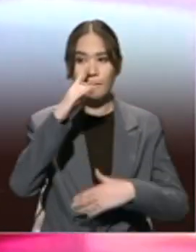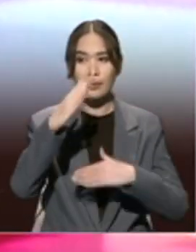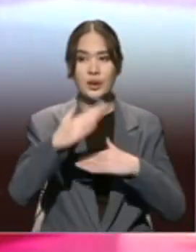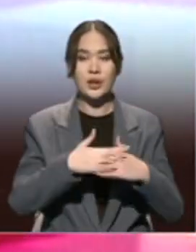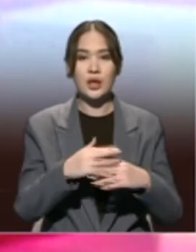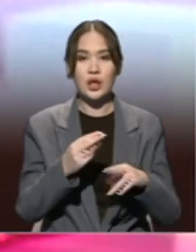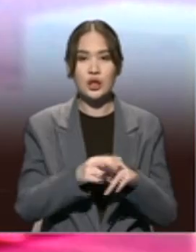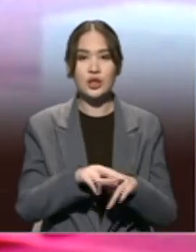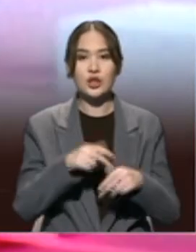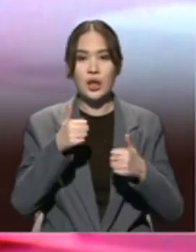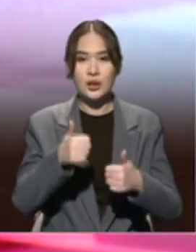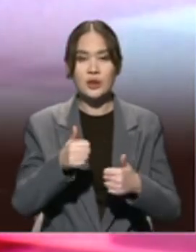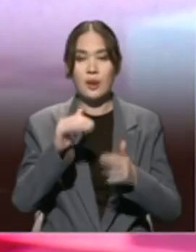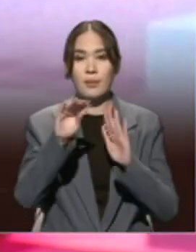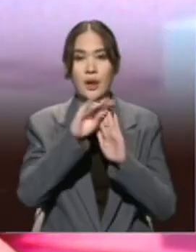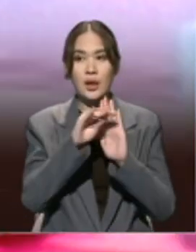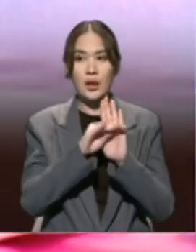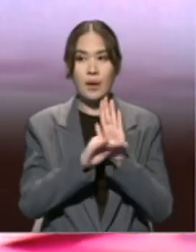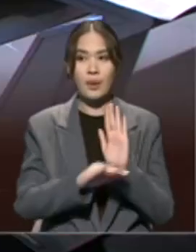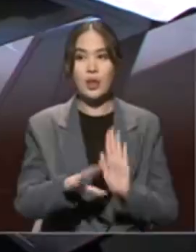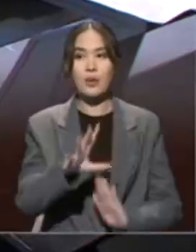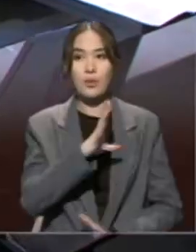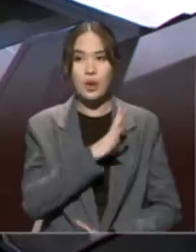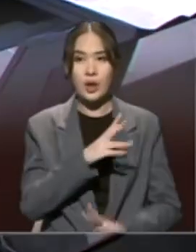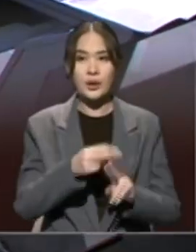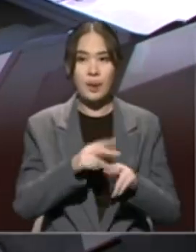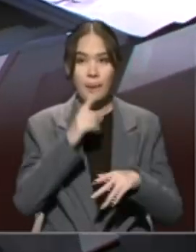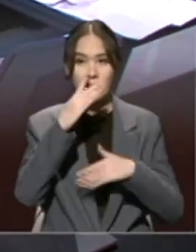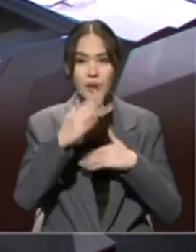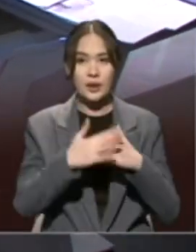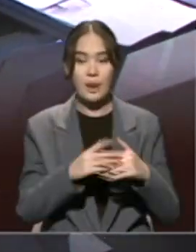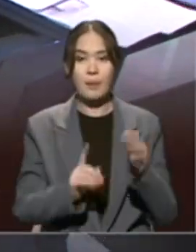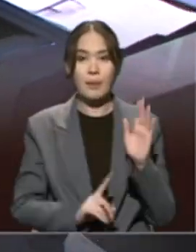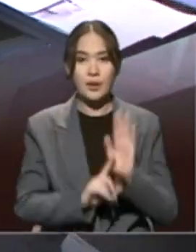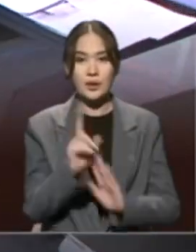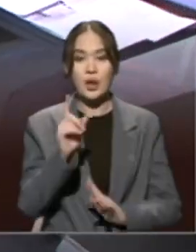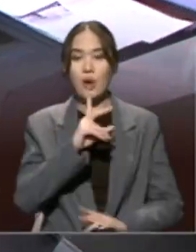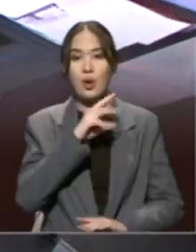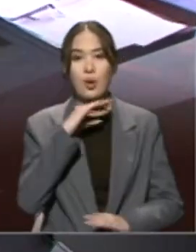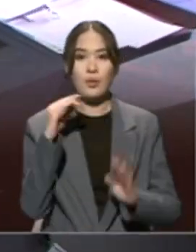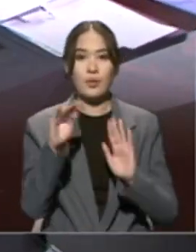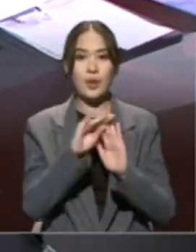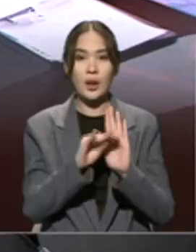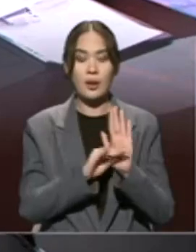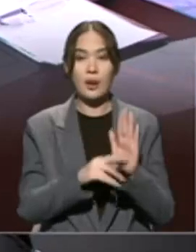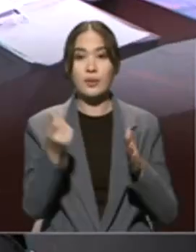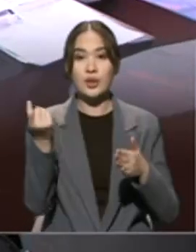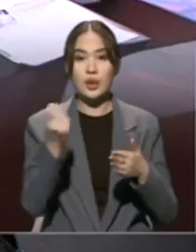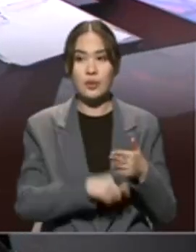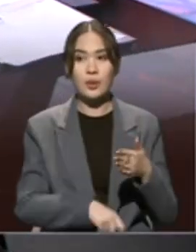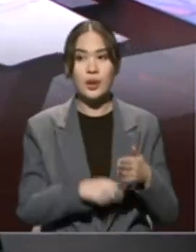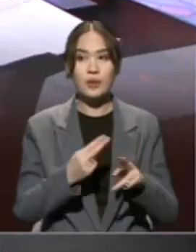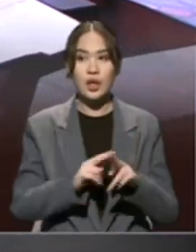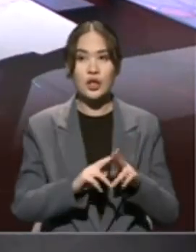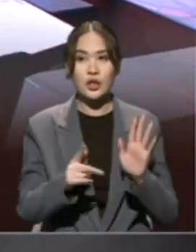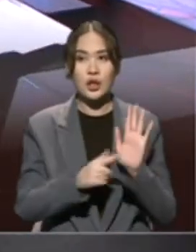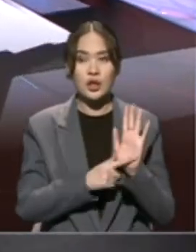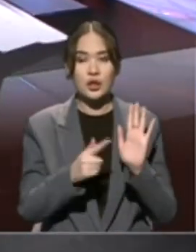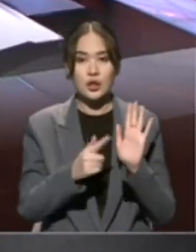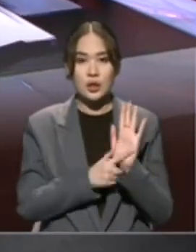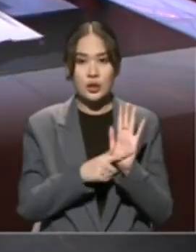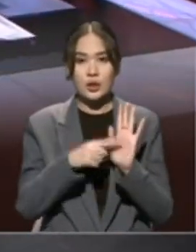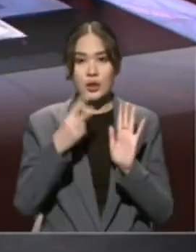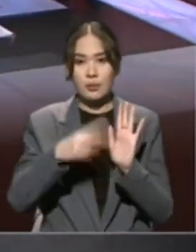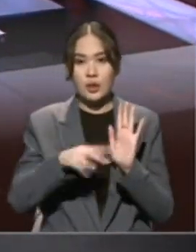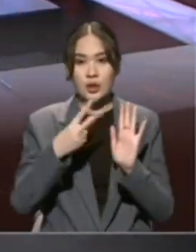жақсы программалар болған. Иә, былтыр биылдан бастап көп программалар жабылып жатыр. Енді мына 7-7-7-25-тің